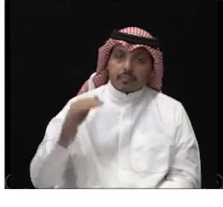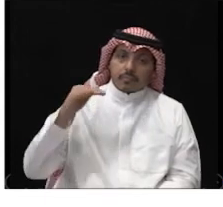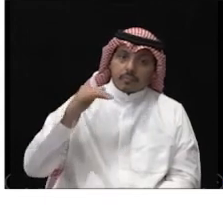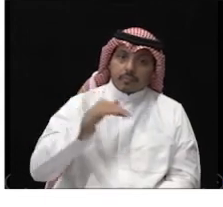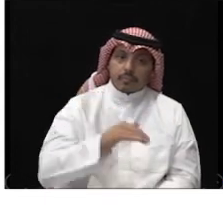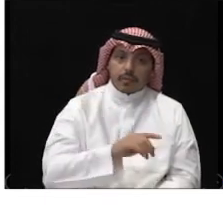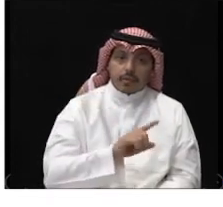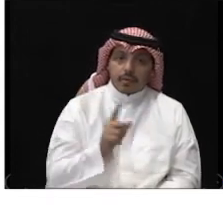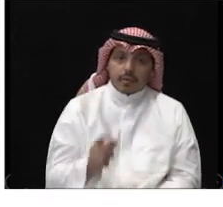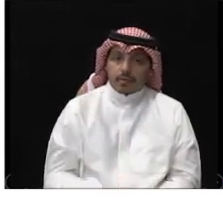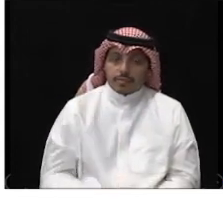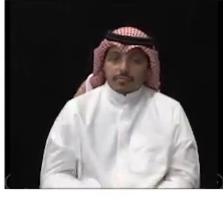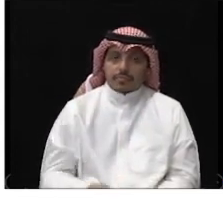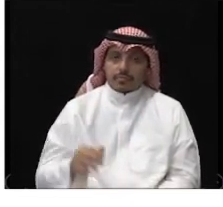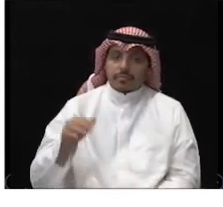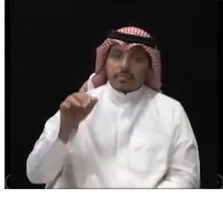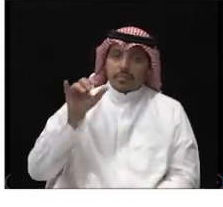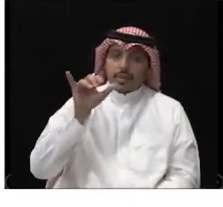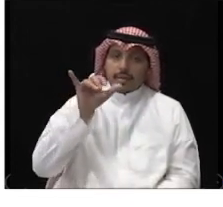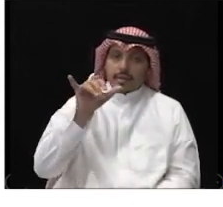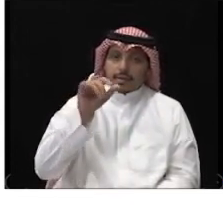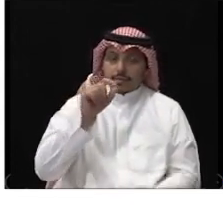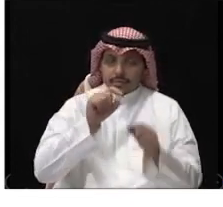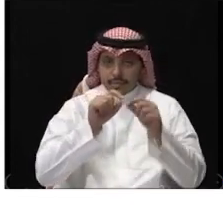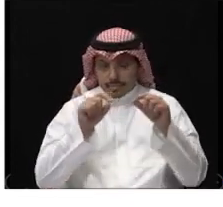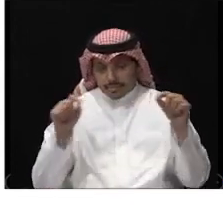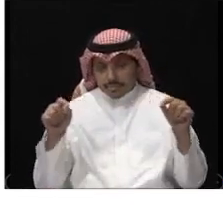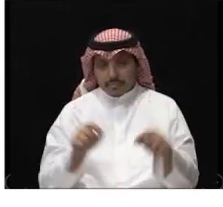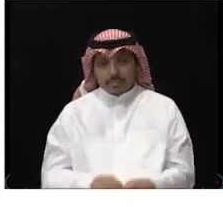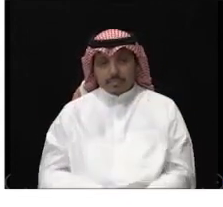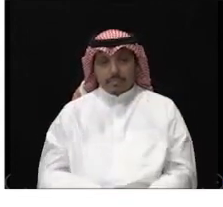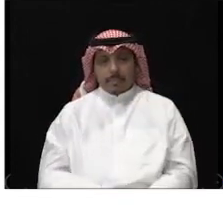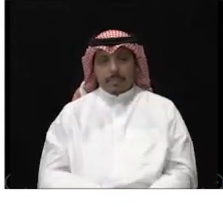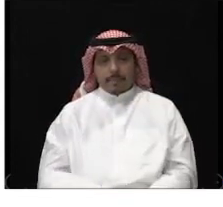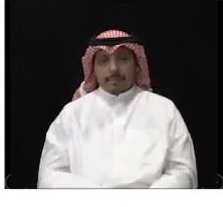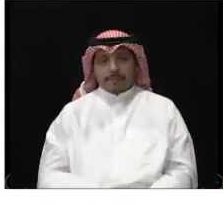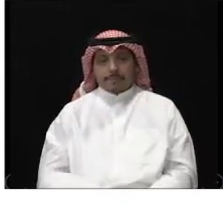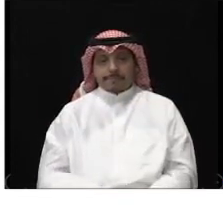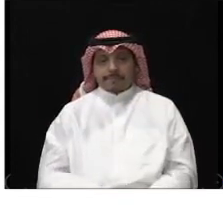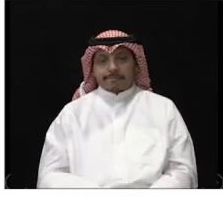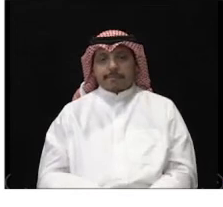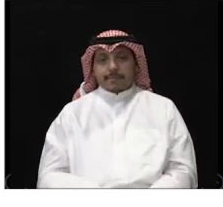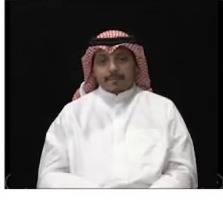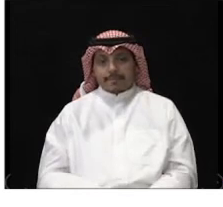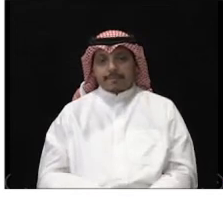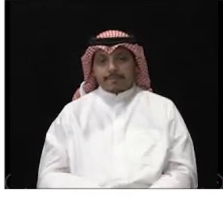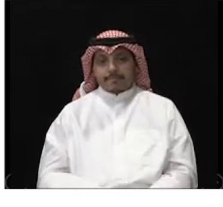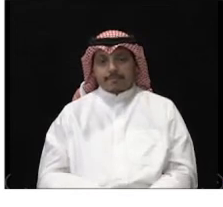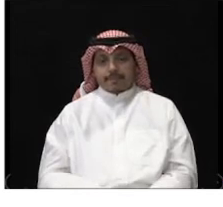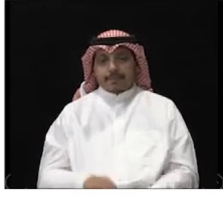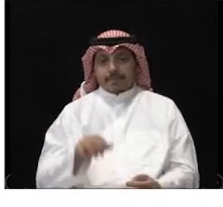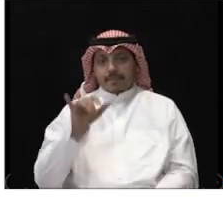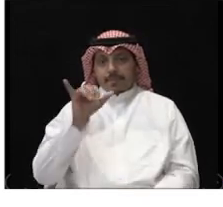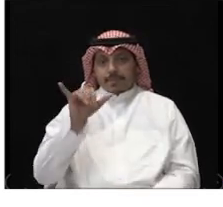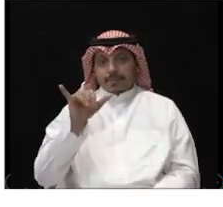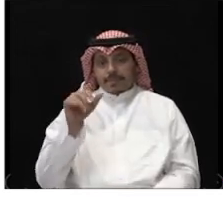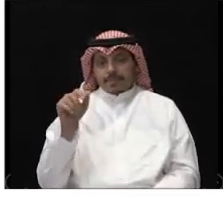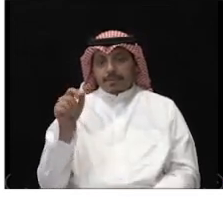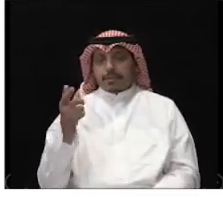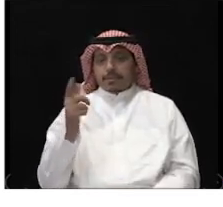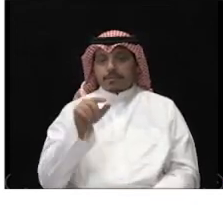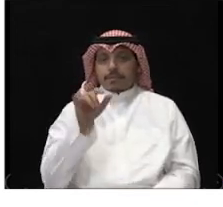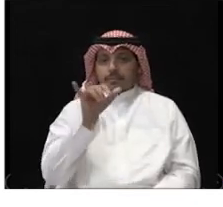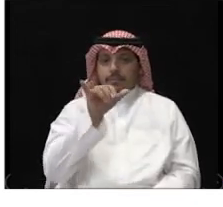ينزل يي، أحسنتم. في آخر الكلمة إذا كان متصل أو منفصل فإنه ينزل إلى الخط